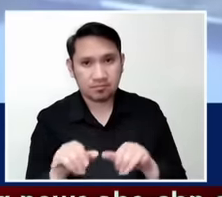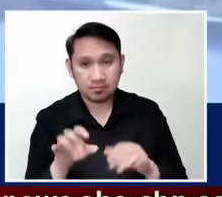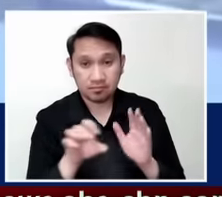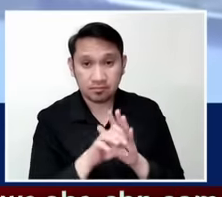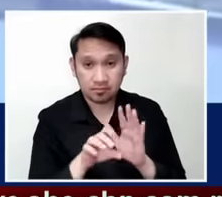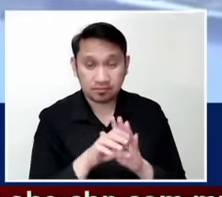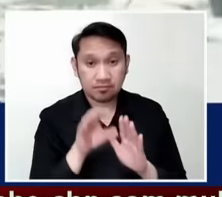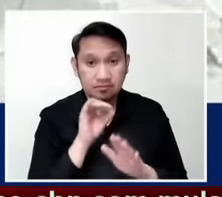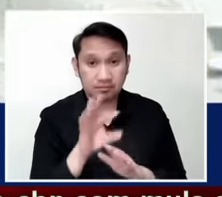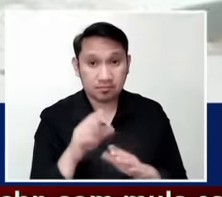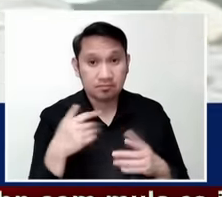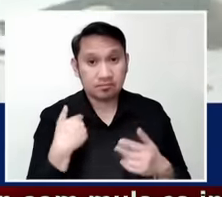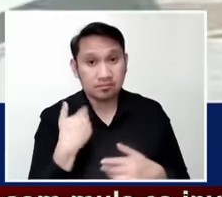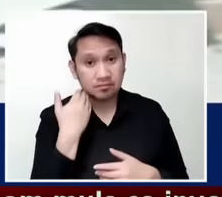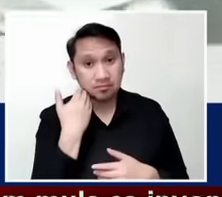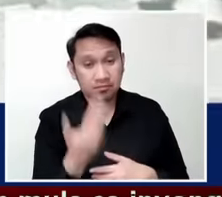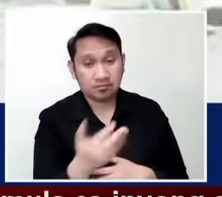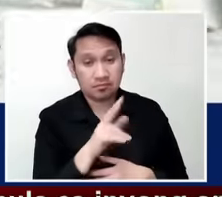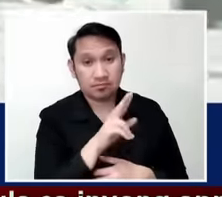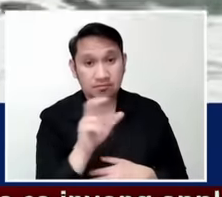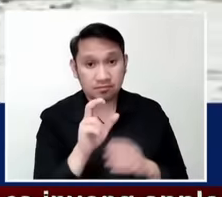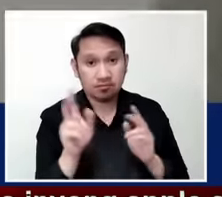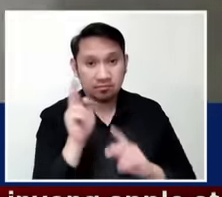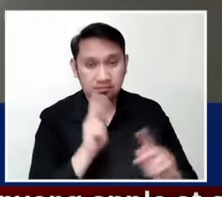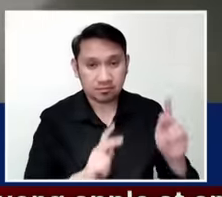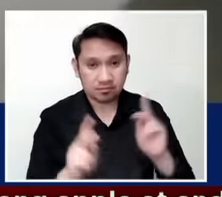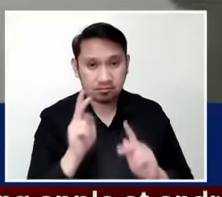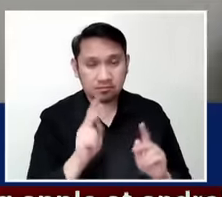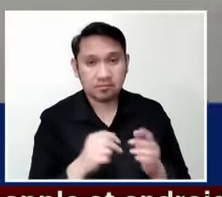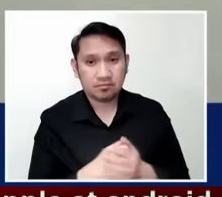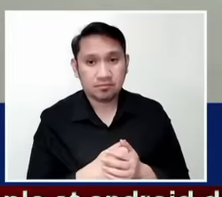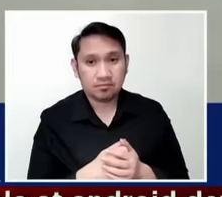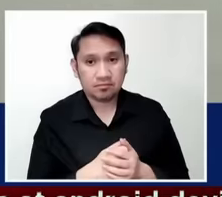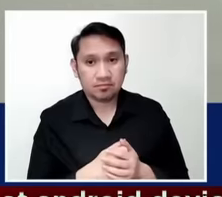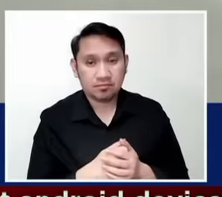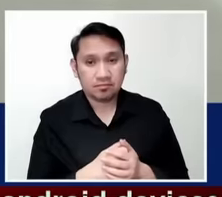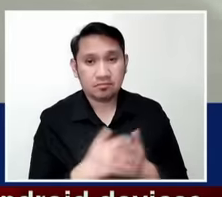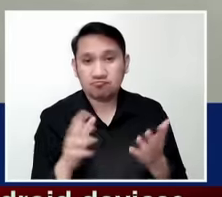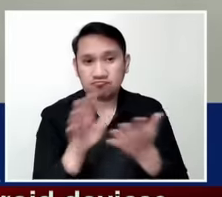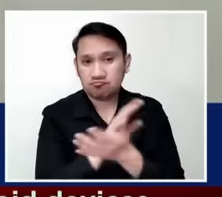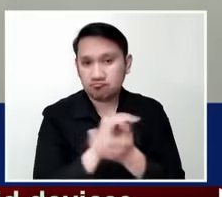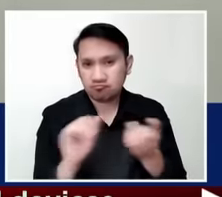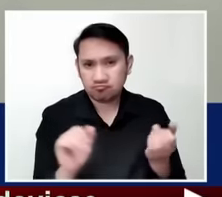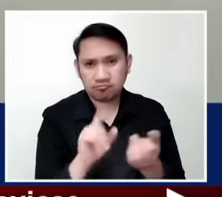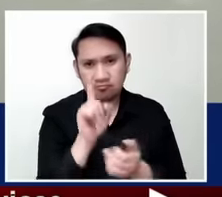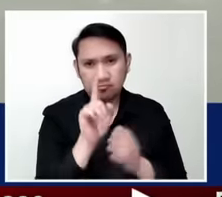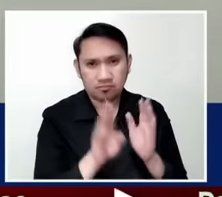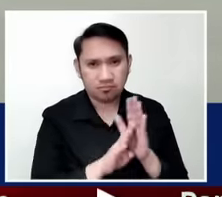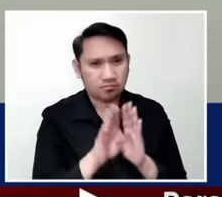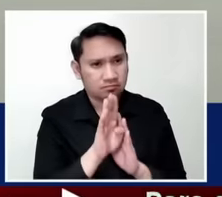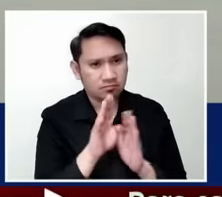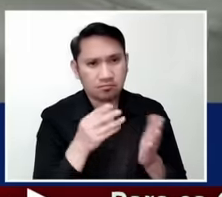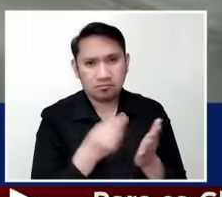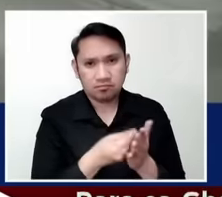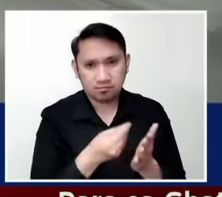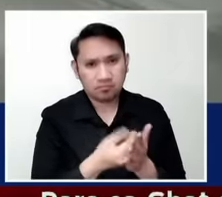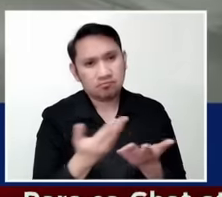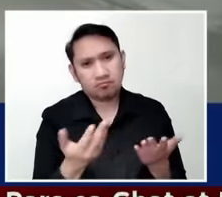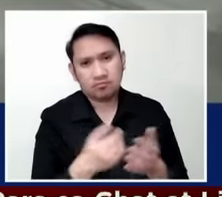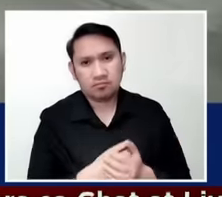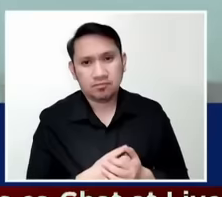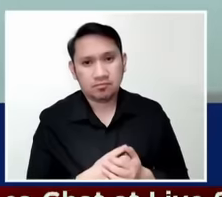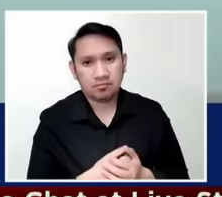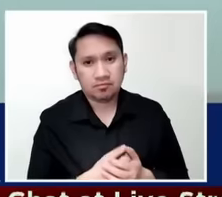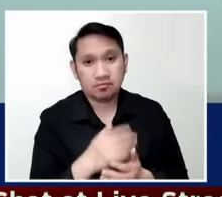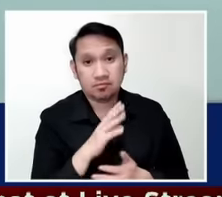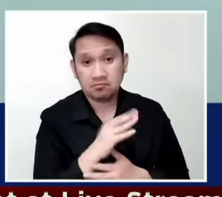ito ng pagkamatay ng 300 katao o higit pa o pinsalang 1 bilyong piso o higit pa. Ilan